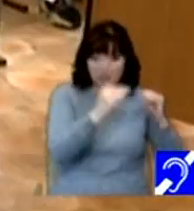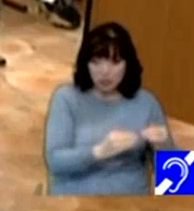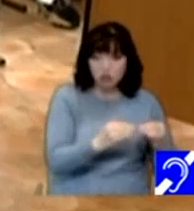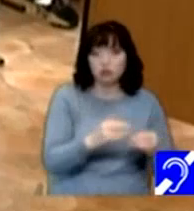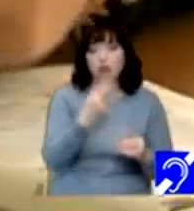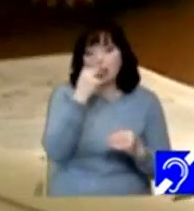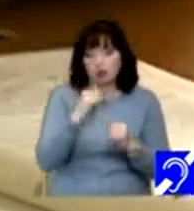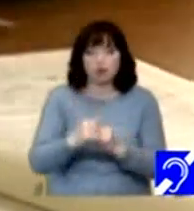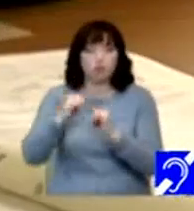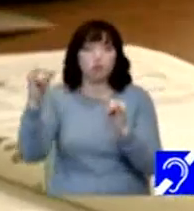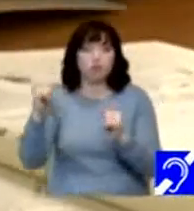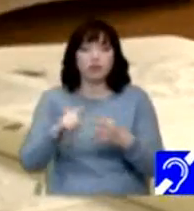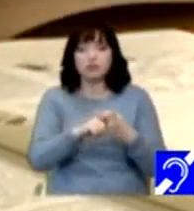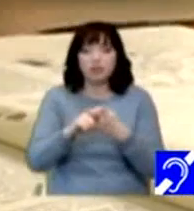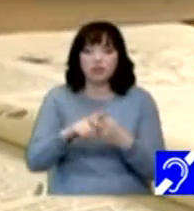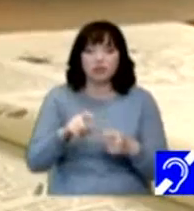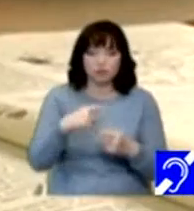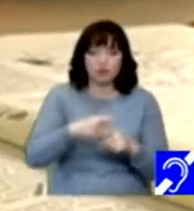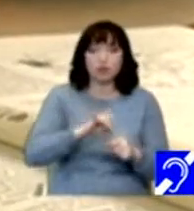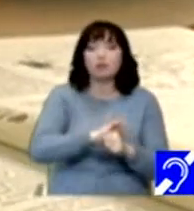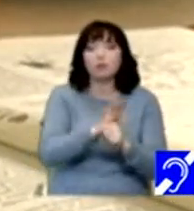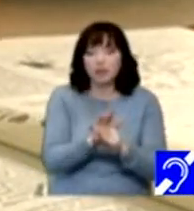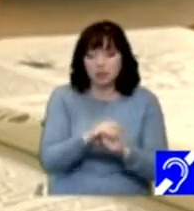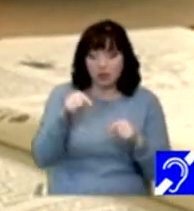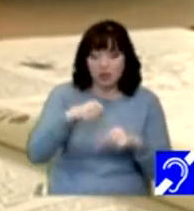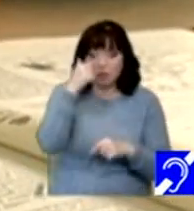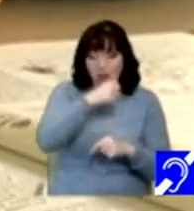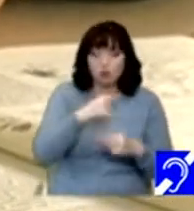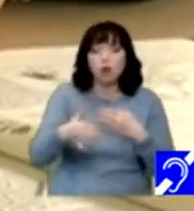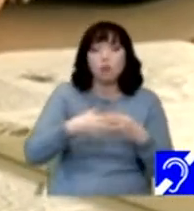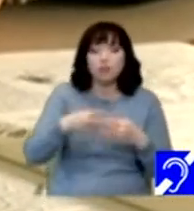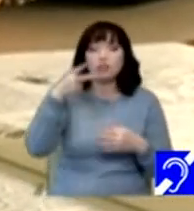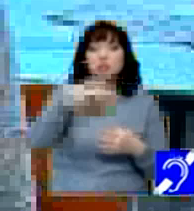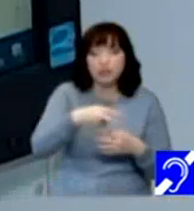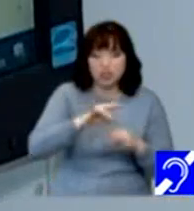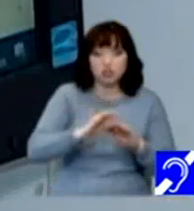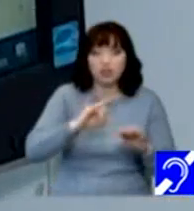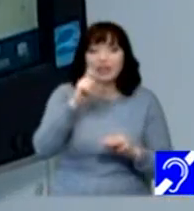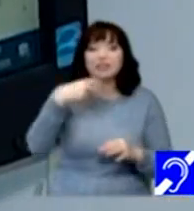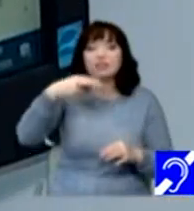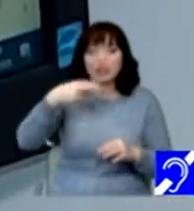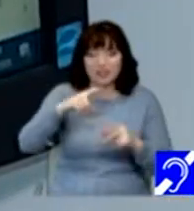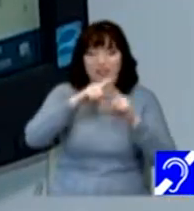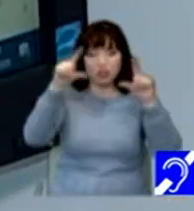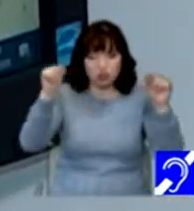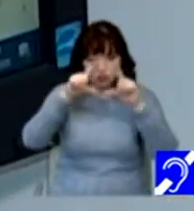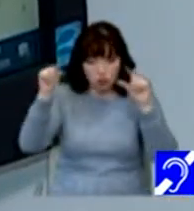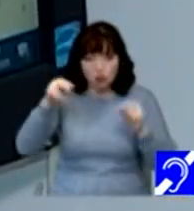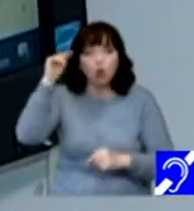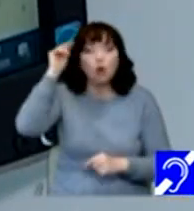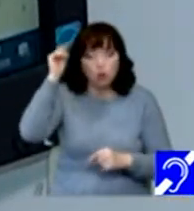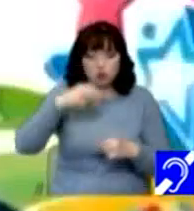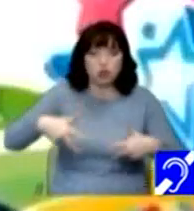Din cauza pandemiei, în primul semestru al acestui an școlar, aproape 2000 de elevi din 20 de licee și gimnazii au